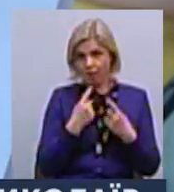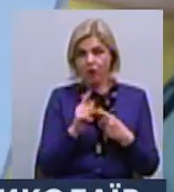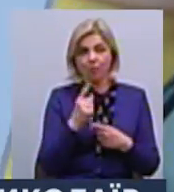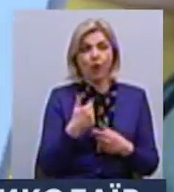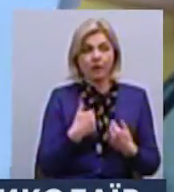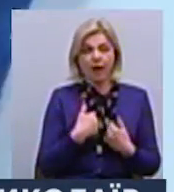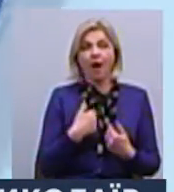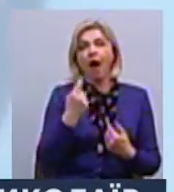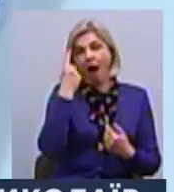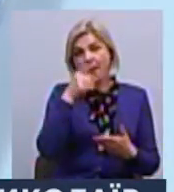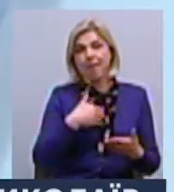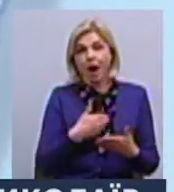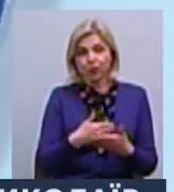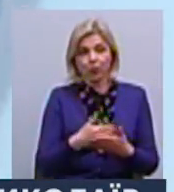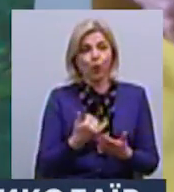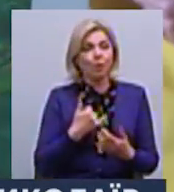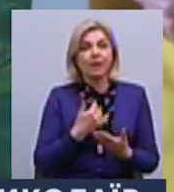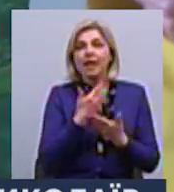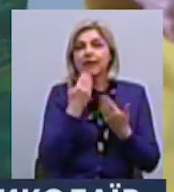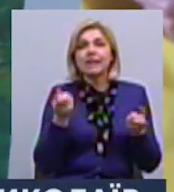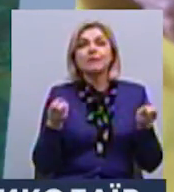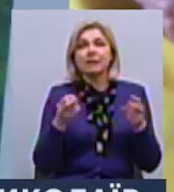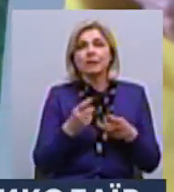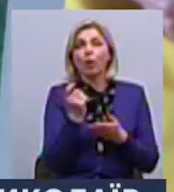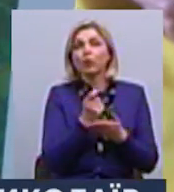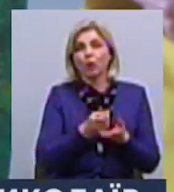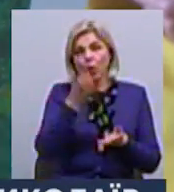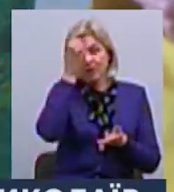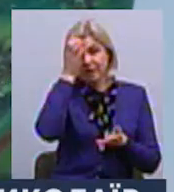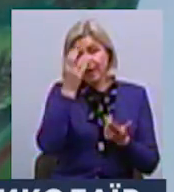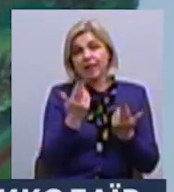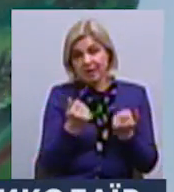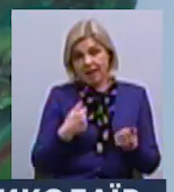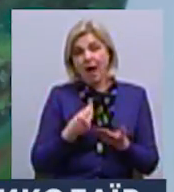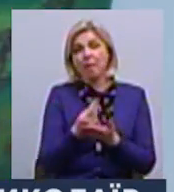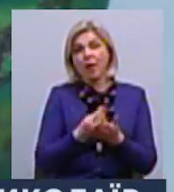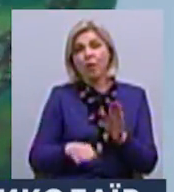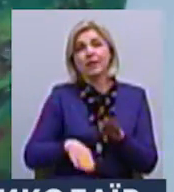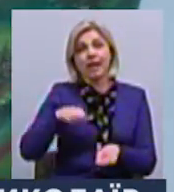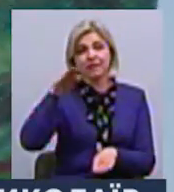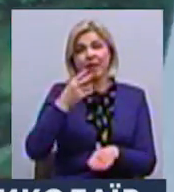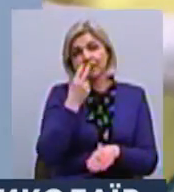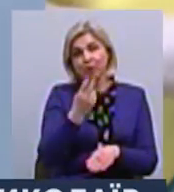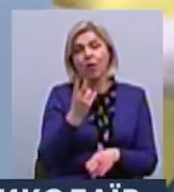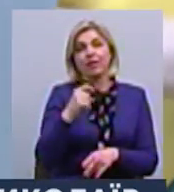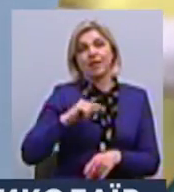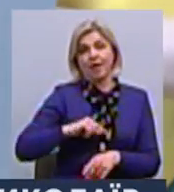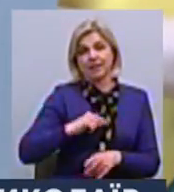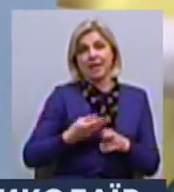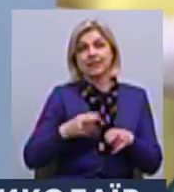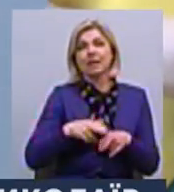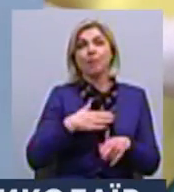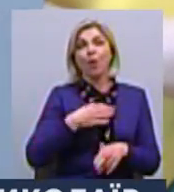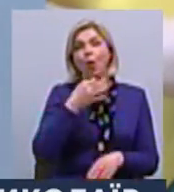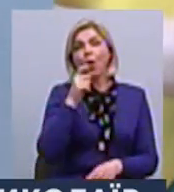я аматор. У мене немає спеціальної художньої освіти. Так, я малюю з дитинства, дивлячись на настрій. Це моє хобі. Я